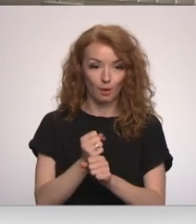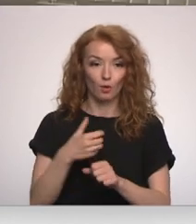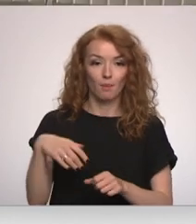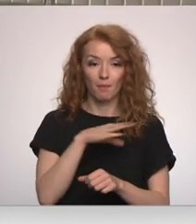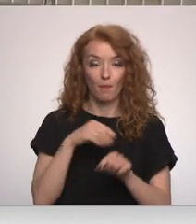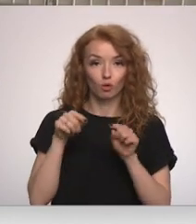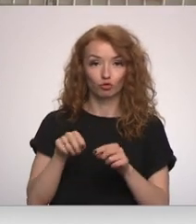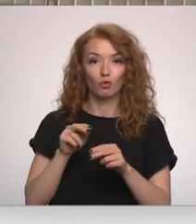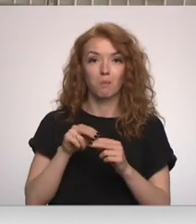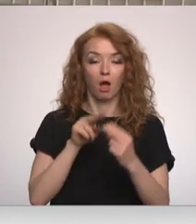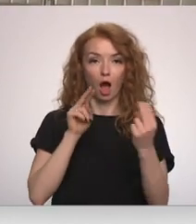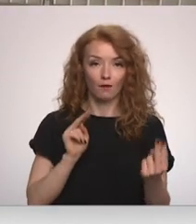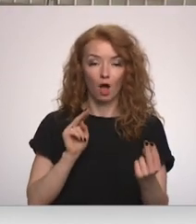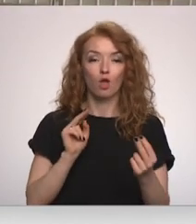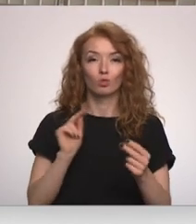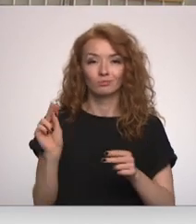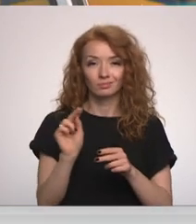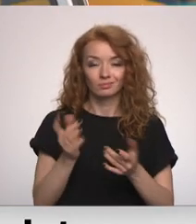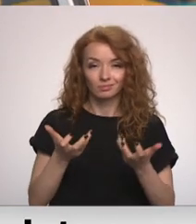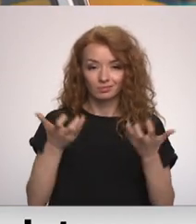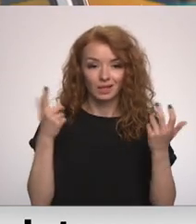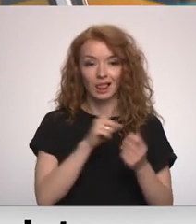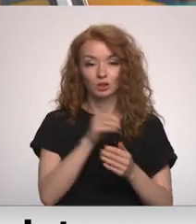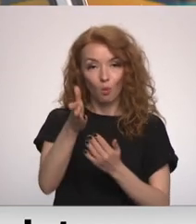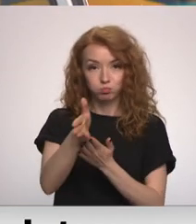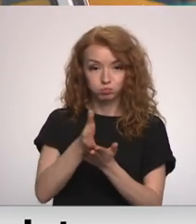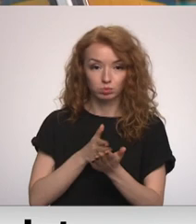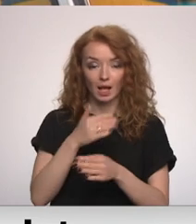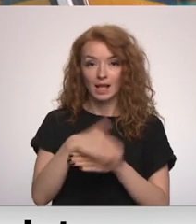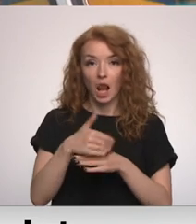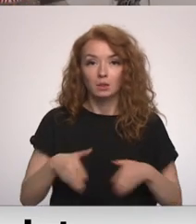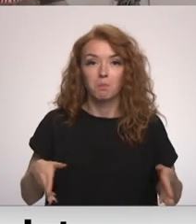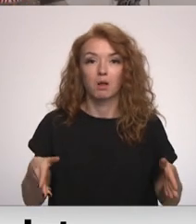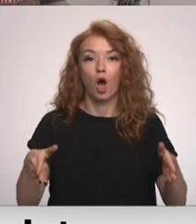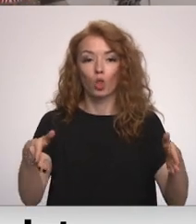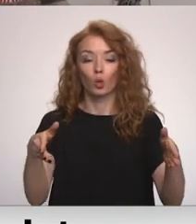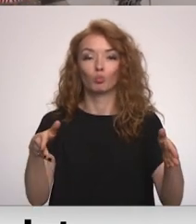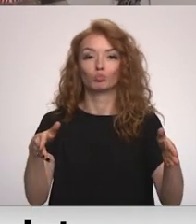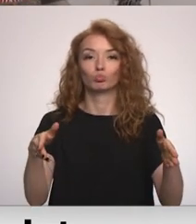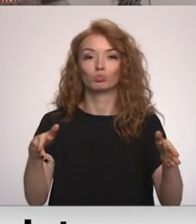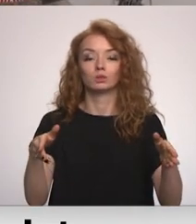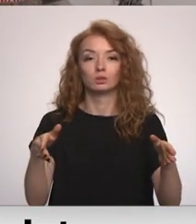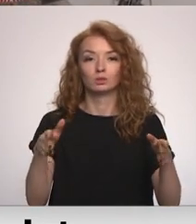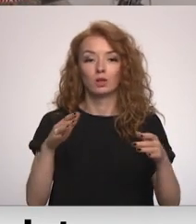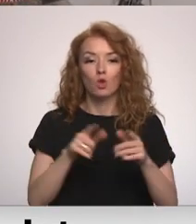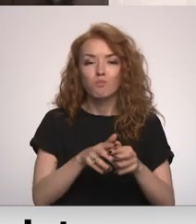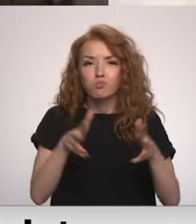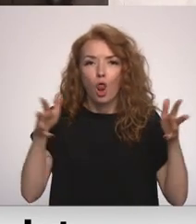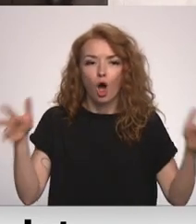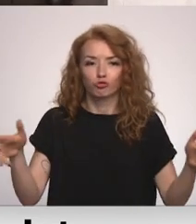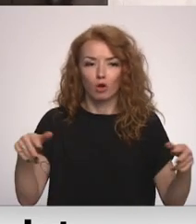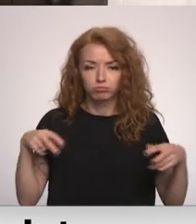pārvadu demontēsim apmēram līdz pusei. Ielas platums būs, tad, kā jūs redzēt, jau būs ļoti plašas